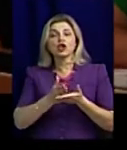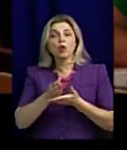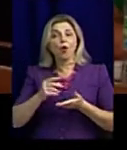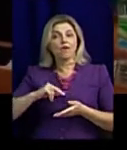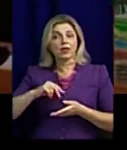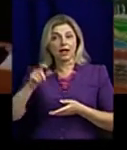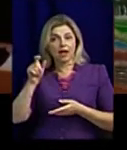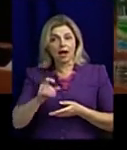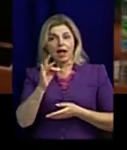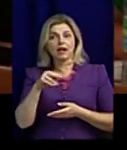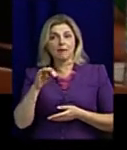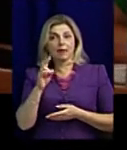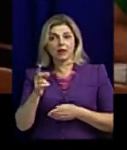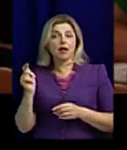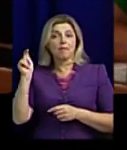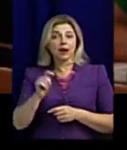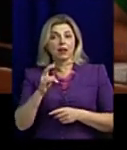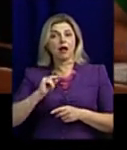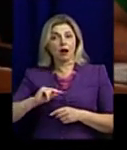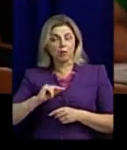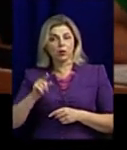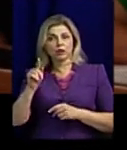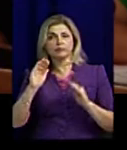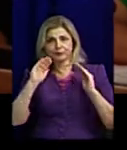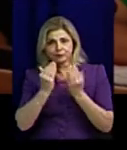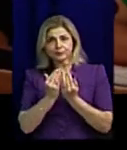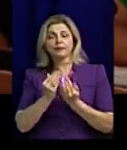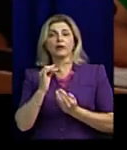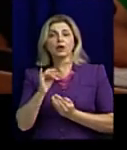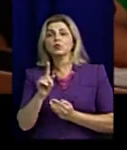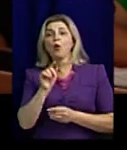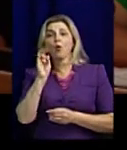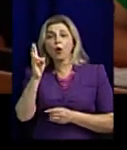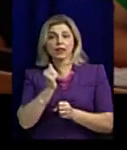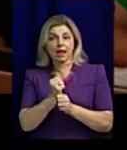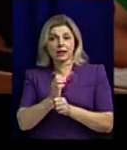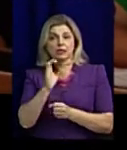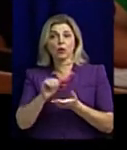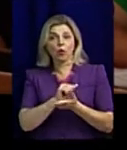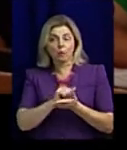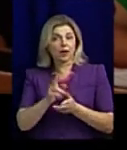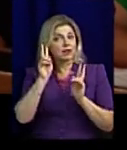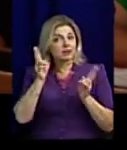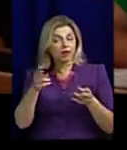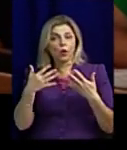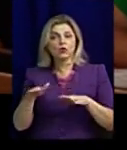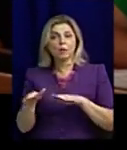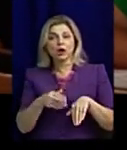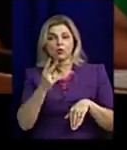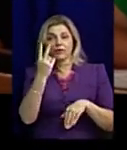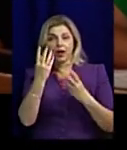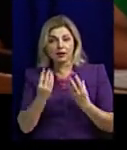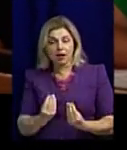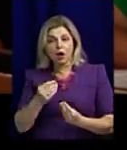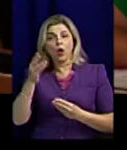себе на работу, забаррикадировался там. Что он делал с документами, неизвестно. А уже прошло 2 дня. Тогда, учитывая